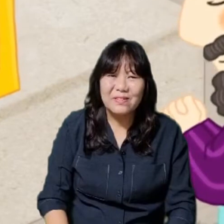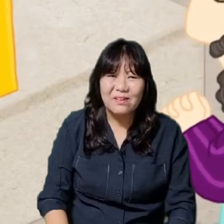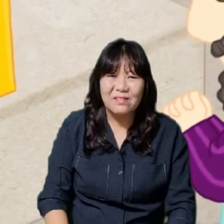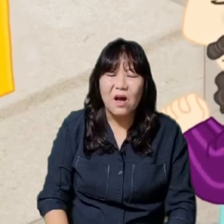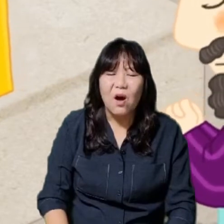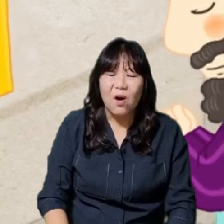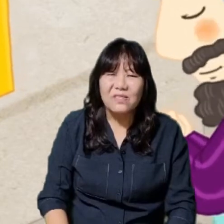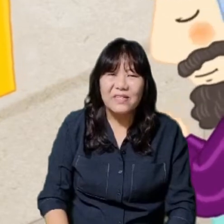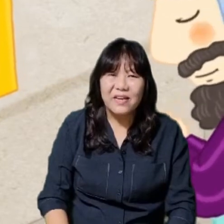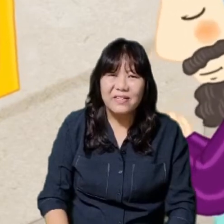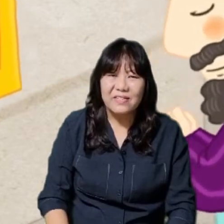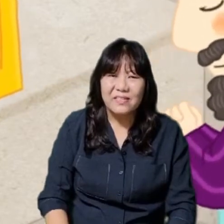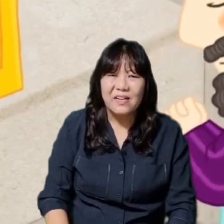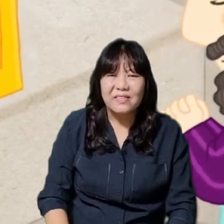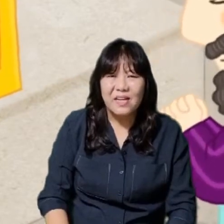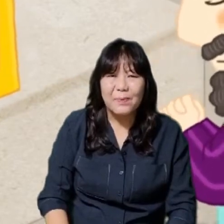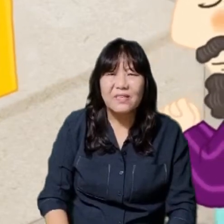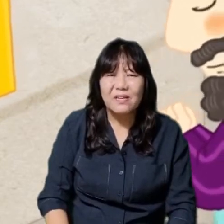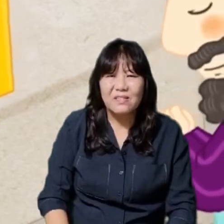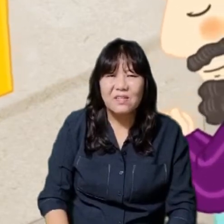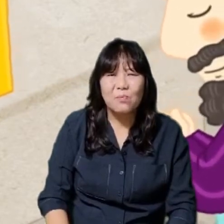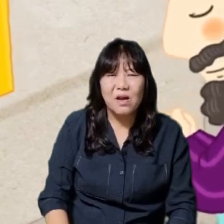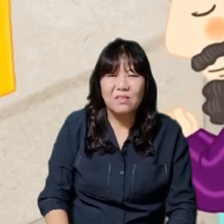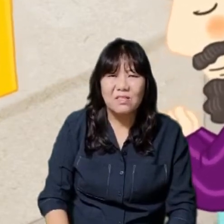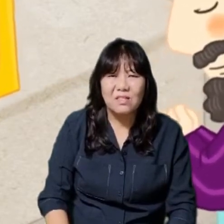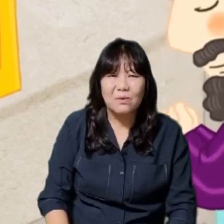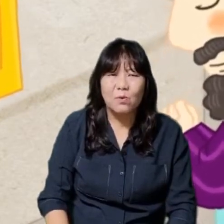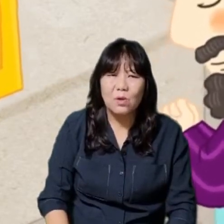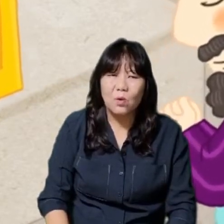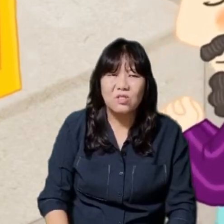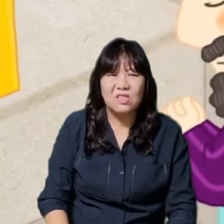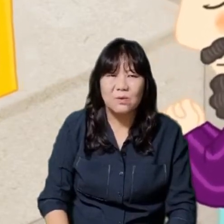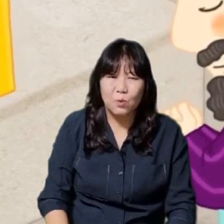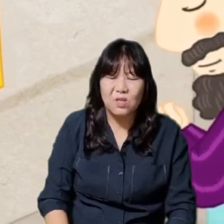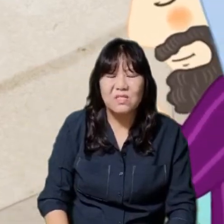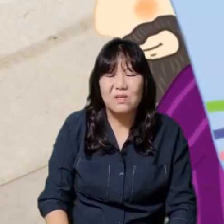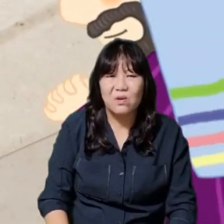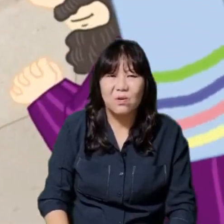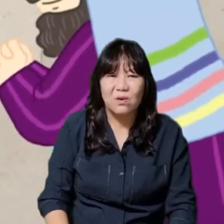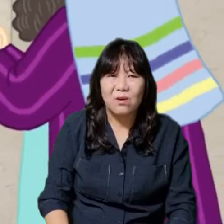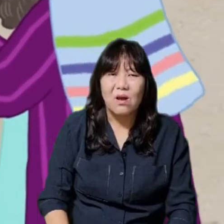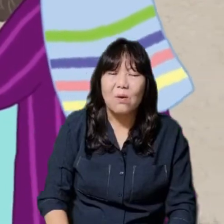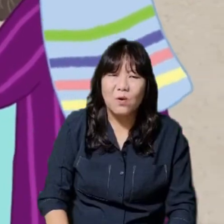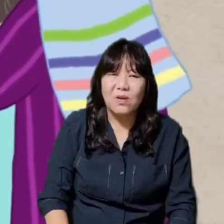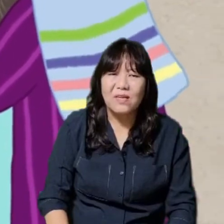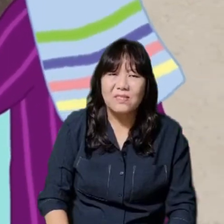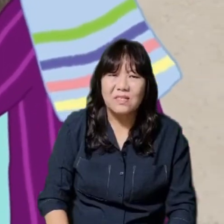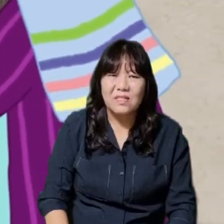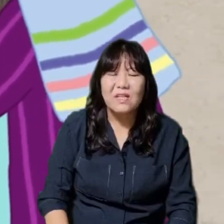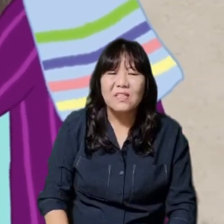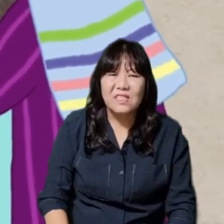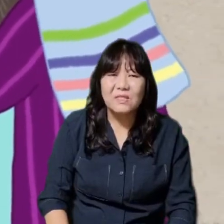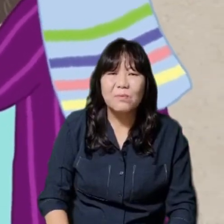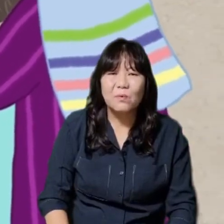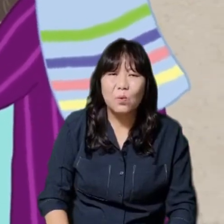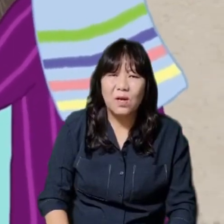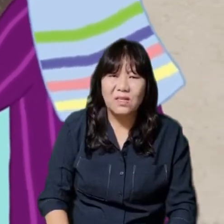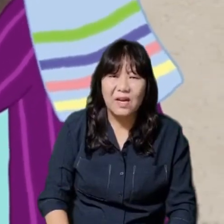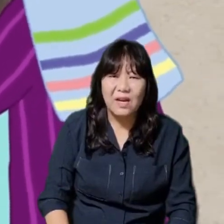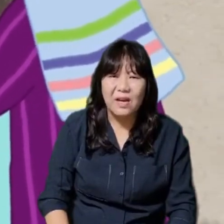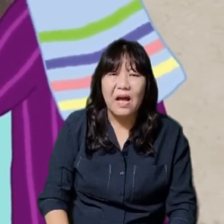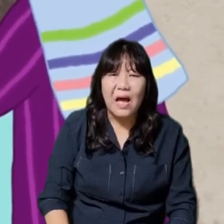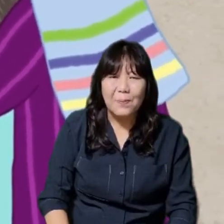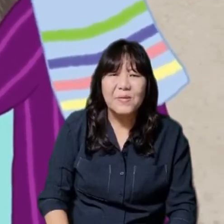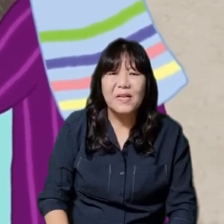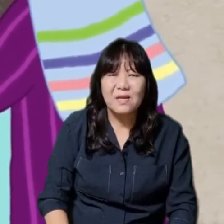이스라엘 백성은 언약궤를 예배드리는 성막까지 모셔오지 못했어요. 어깨는 20년